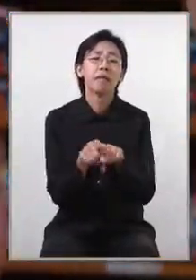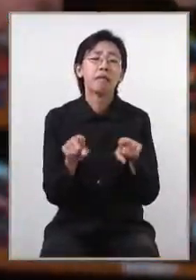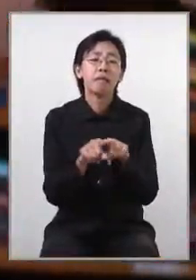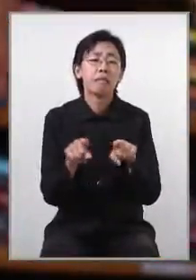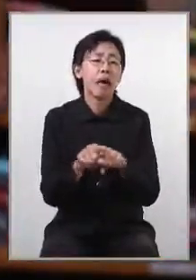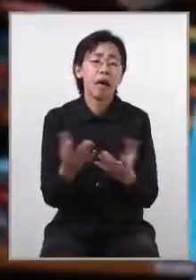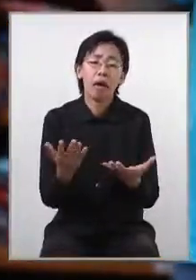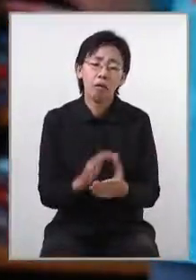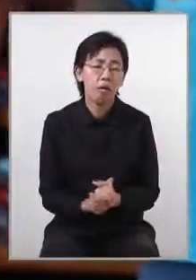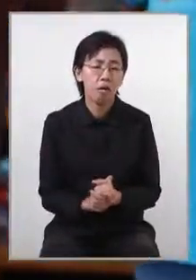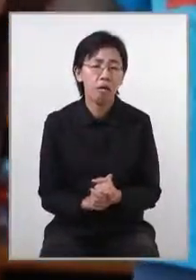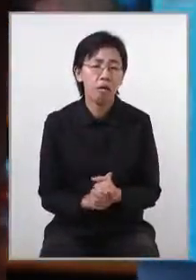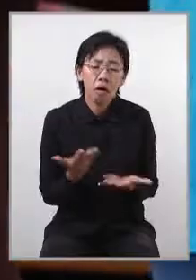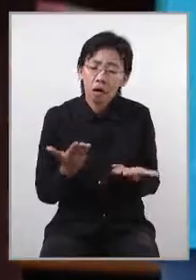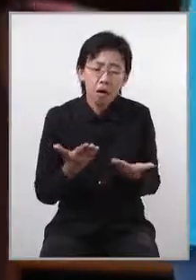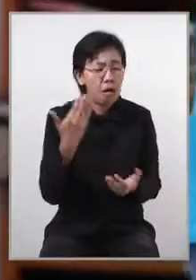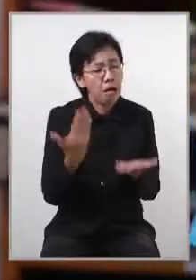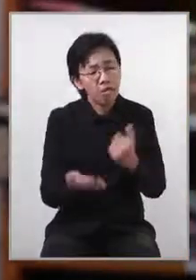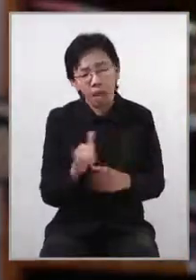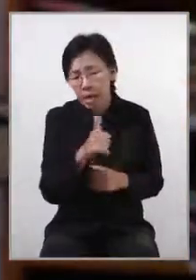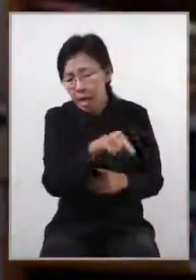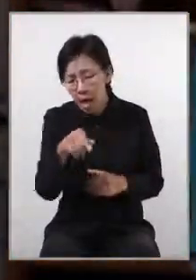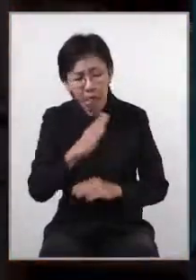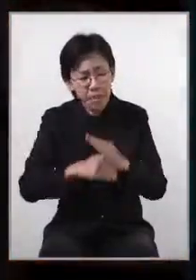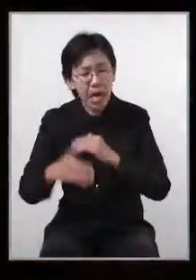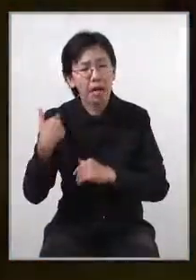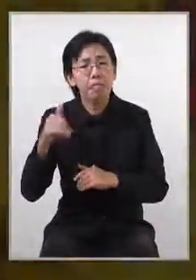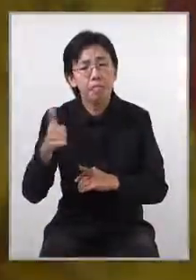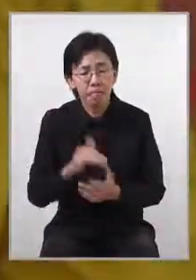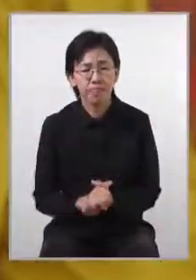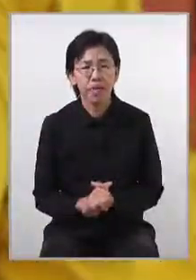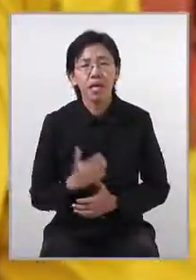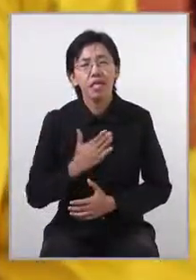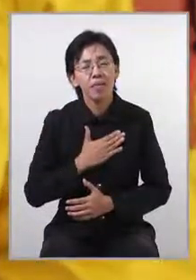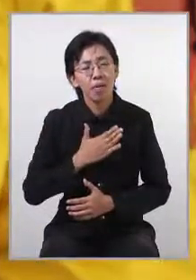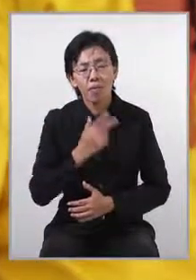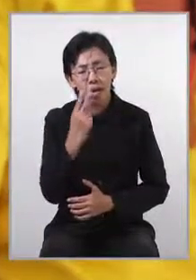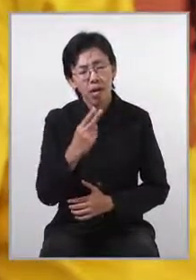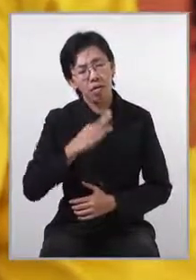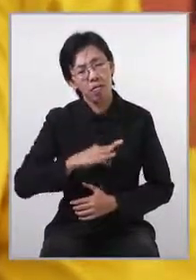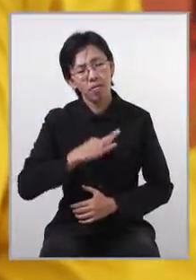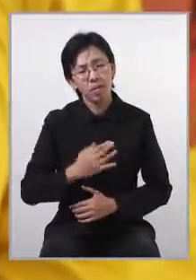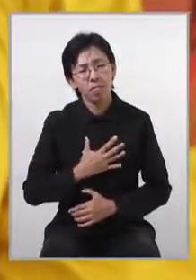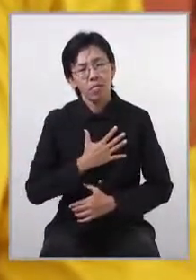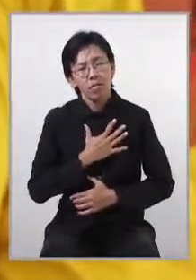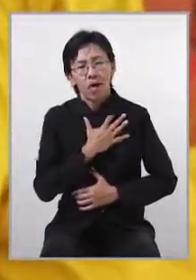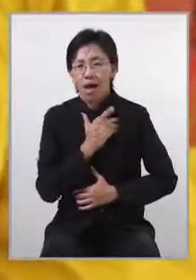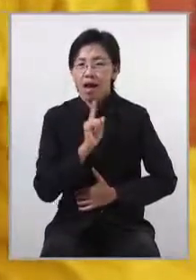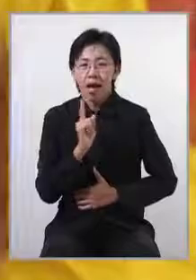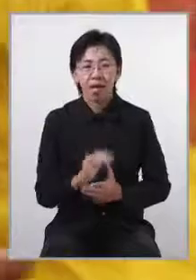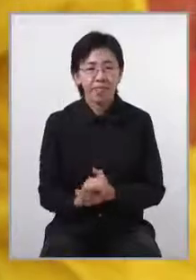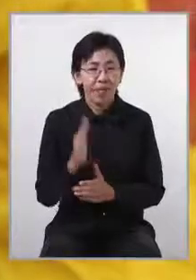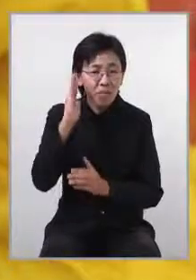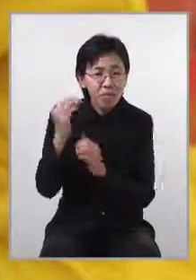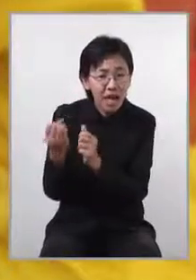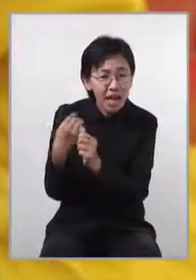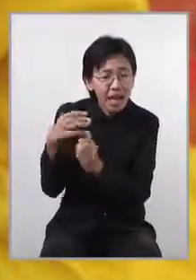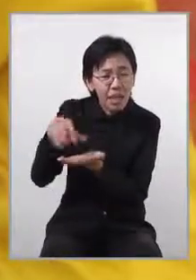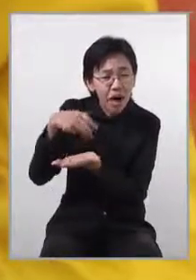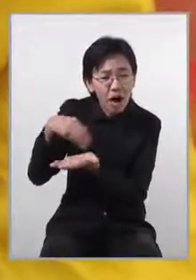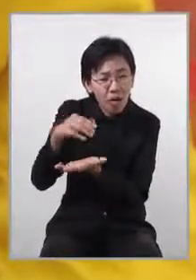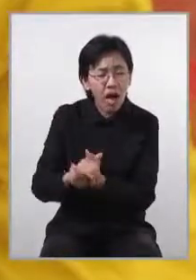ครับสามารถที่จะเกิดกับใครก็ได้แต่สิ่งที่ผมประทับใจอย่างหนึ่งคุณพ่อประดิษฐ์บอกว่าจริงๆแล้วเราทุกคนเนี่ย